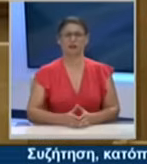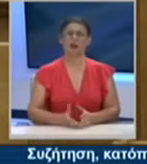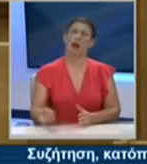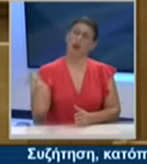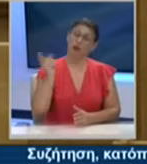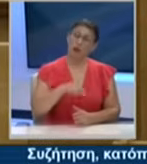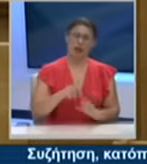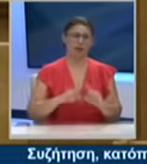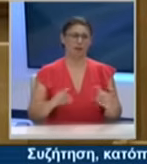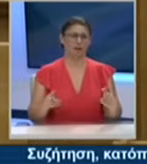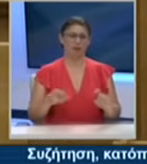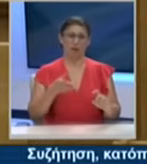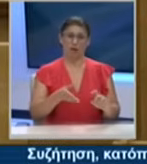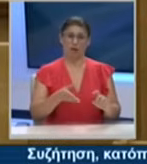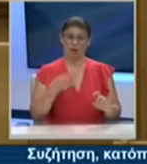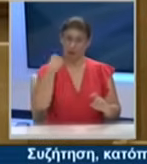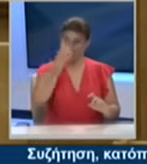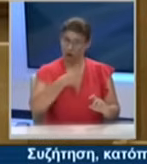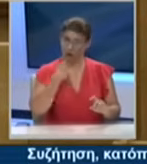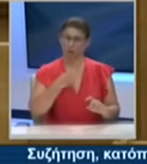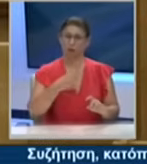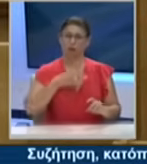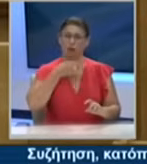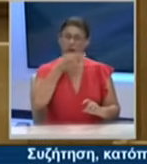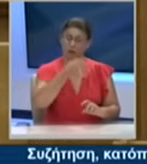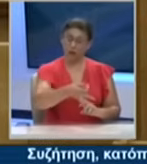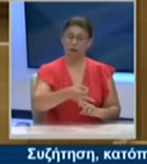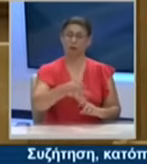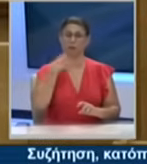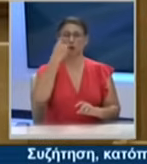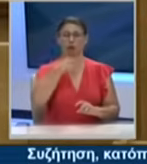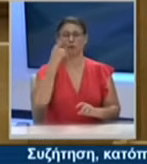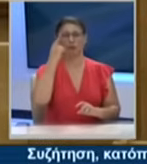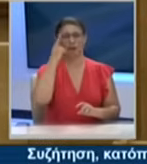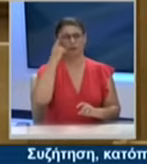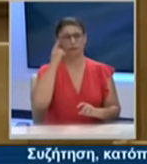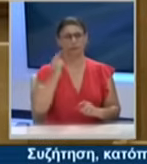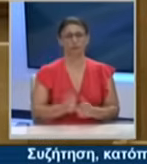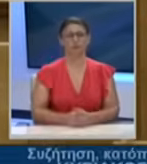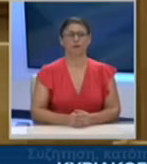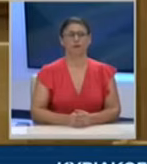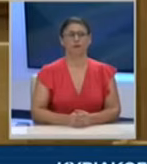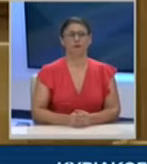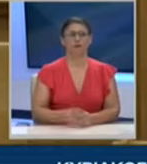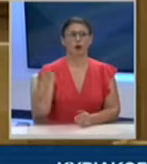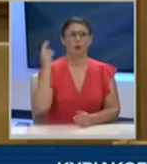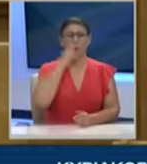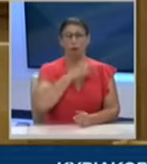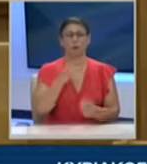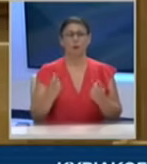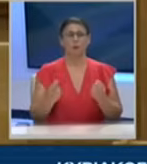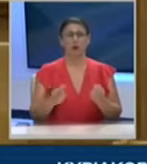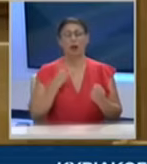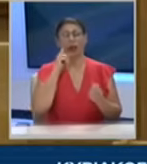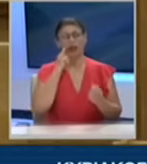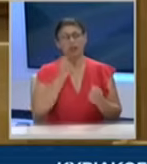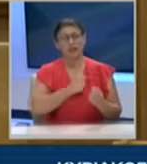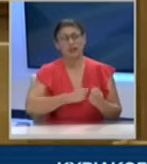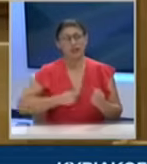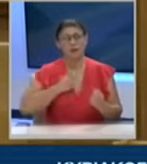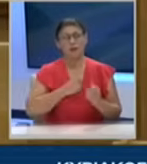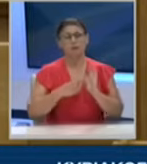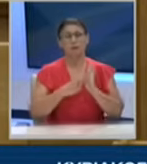άλλα τώρα. Αφού το πήγε επί προσωπικού, θα μιλήσουμε προσωπικά τώρα. Ο Πρωθυπουργός προκαλεί θλίψη με την